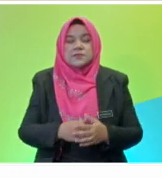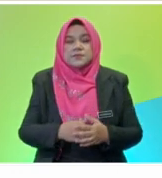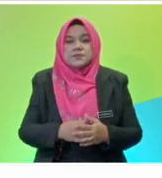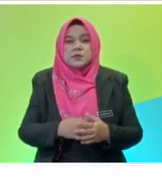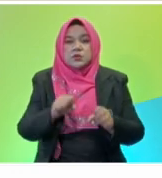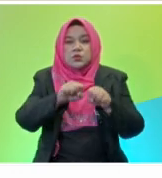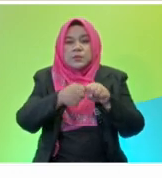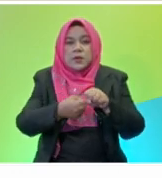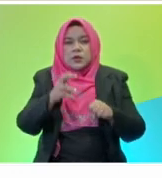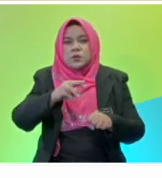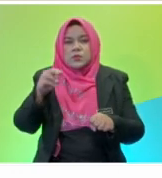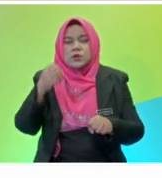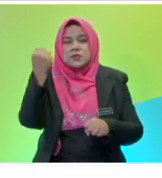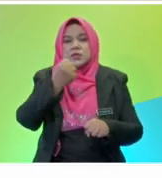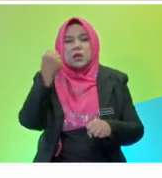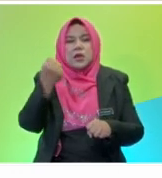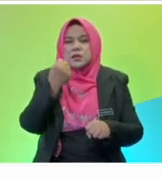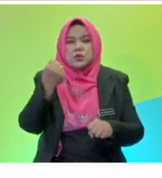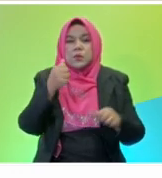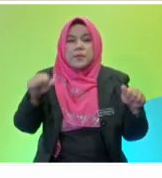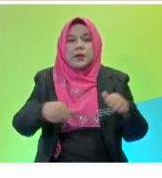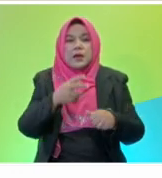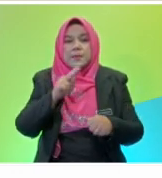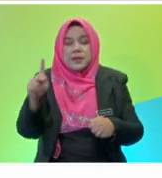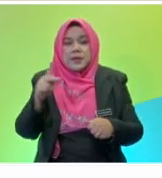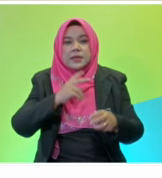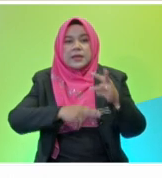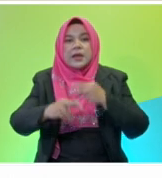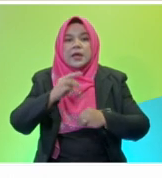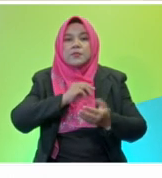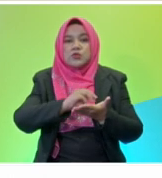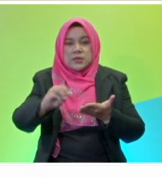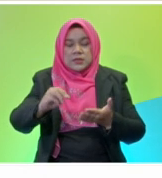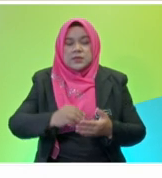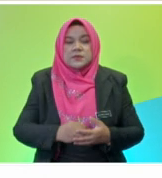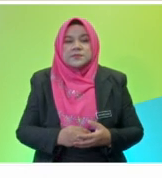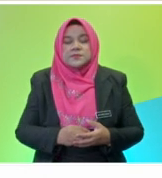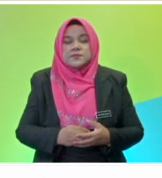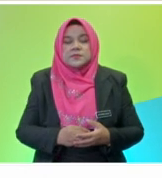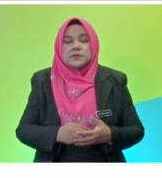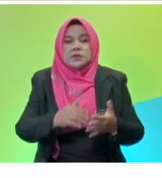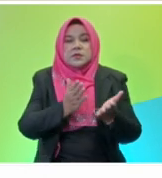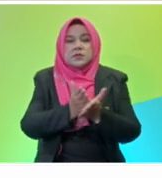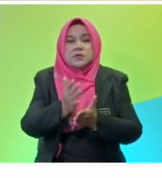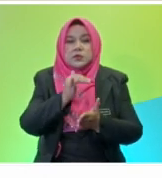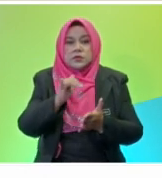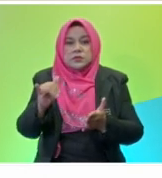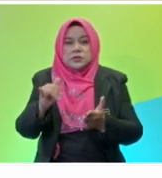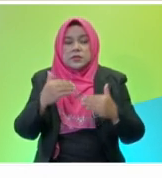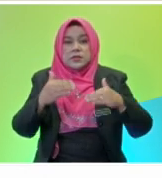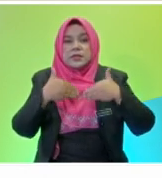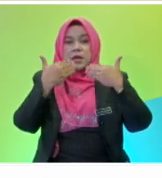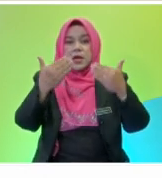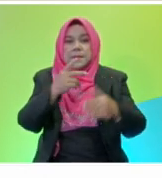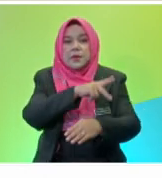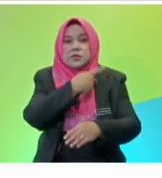supaya murid itu senantiasa mengamalkan nilai murni dalam ATV music Oke seterusnya kita tengok tahap penguasaan mengikuti